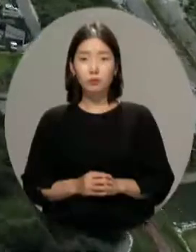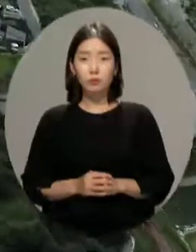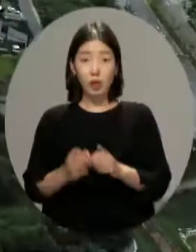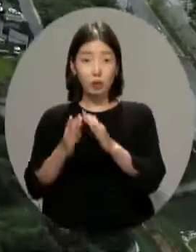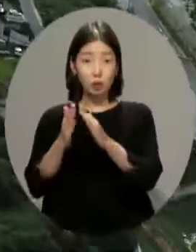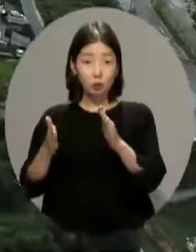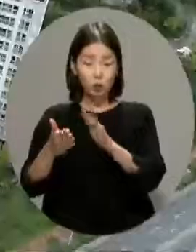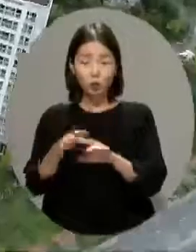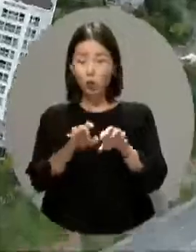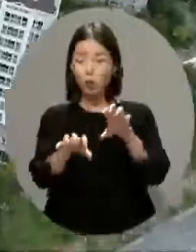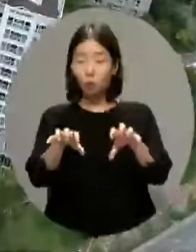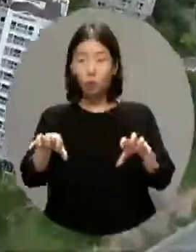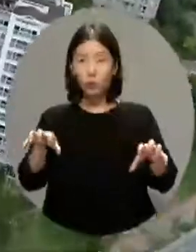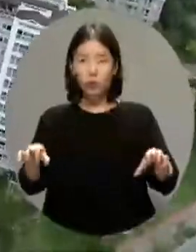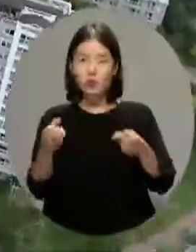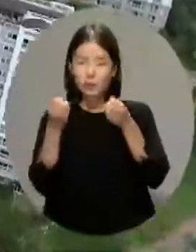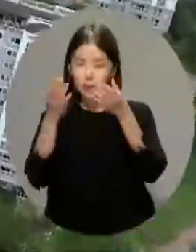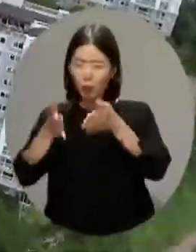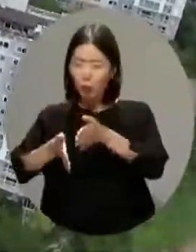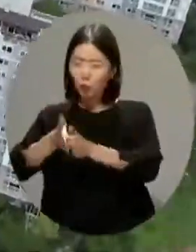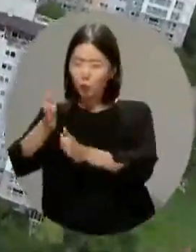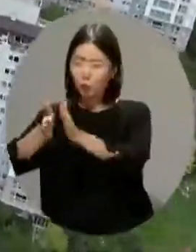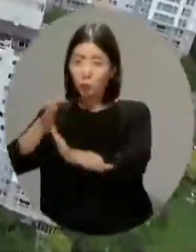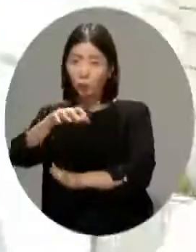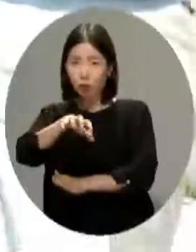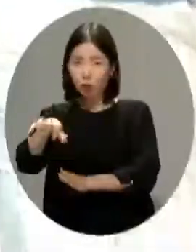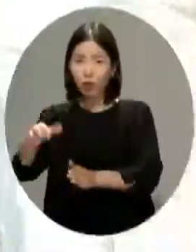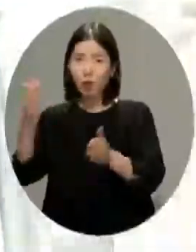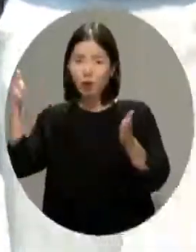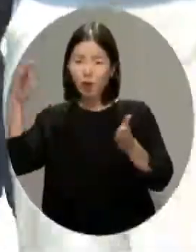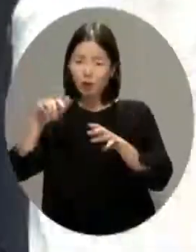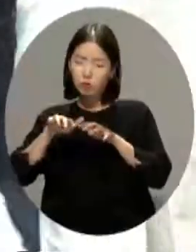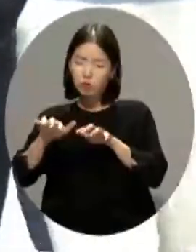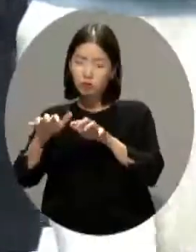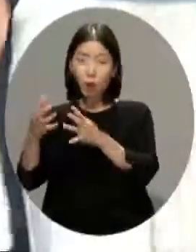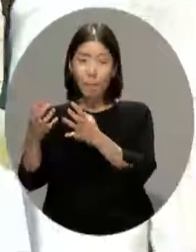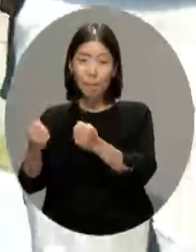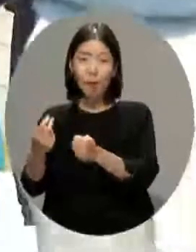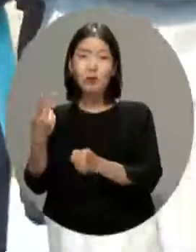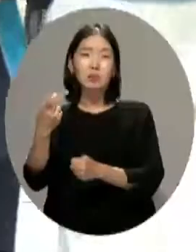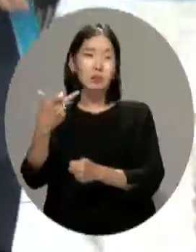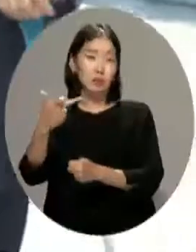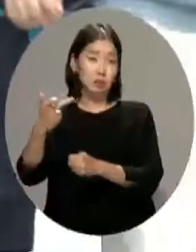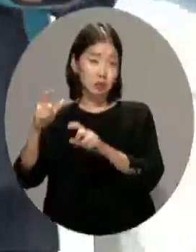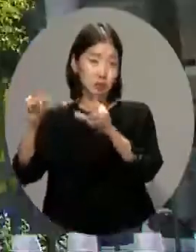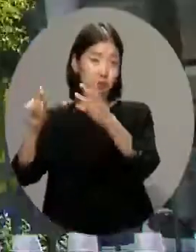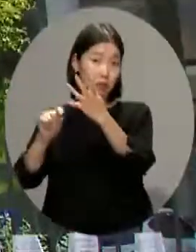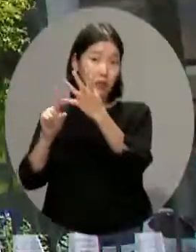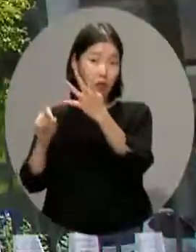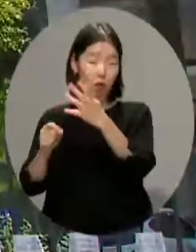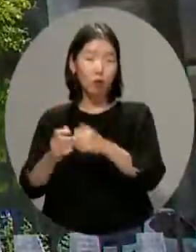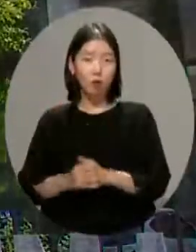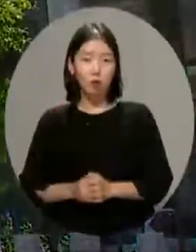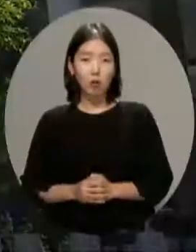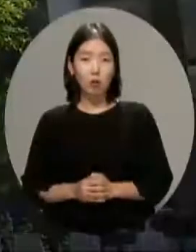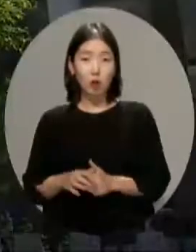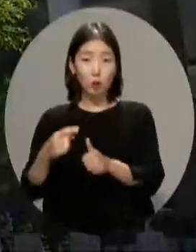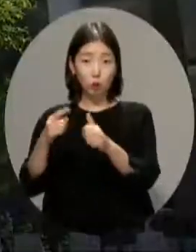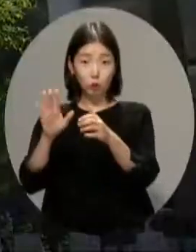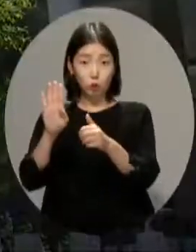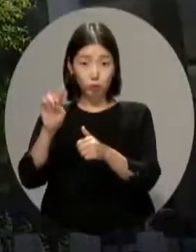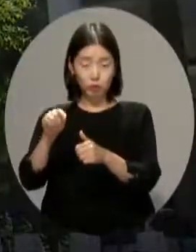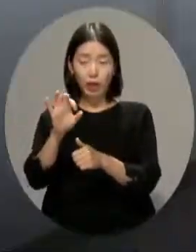전주 시내 곳곳에 형성된 신도시를 중심으로 학생 수요가 급증했던 지난 2017년 4월,